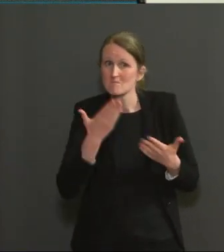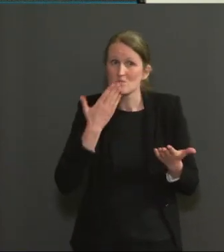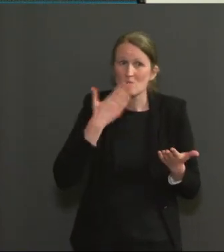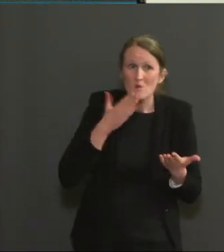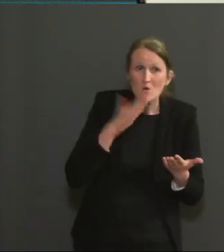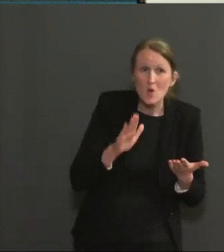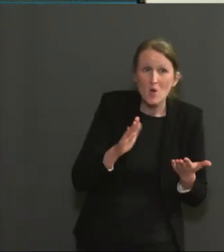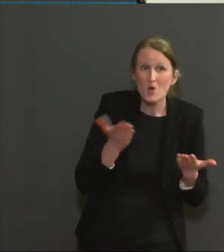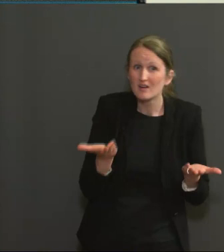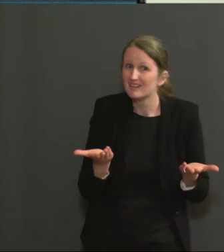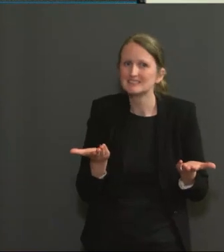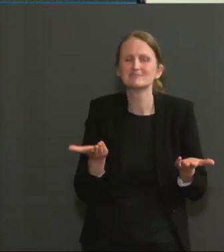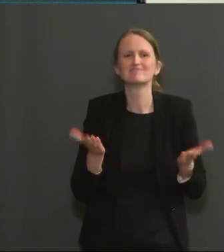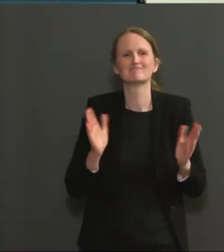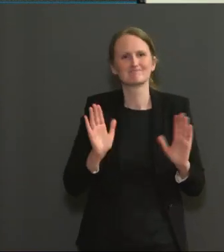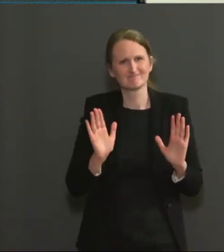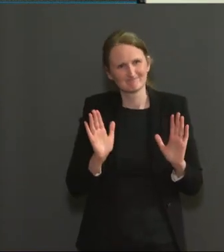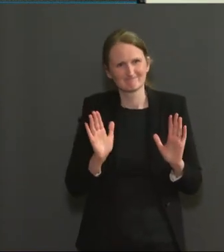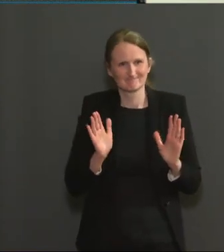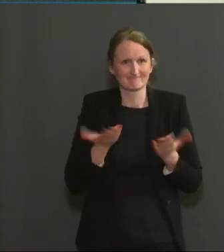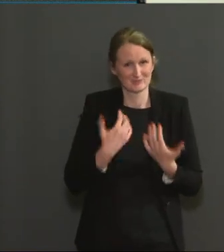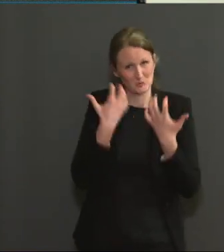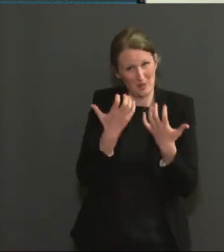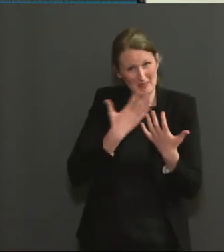fêtes à prendre avec toutes les précautions